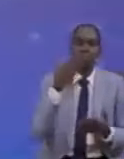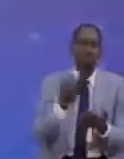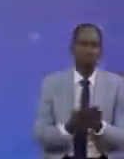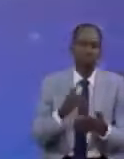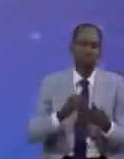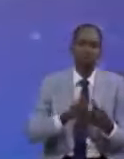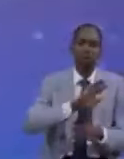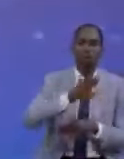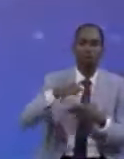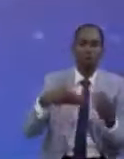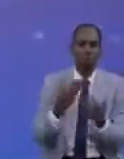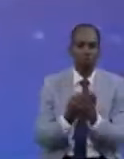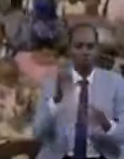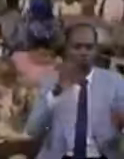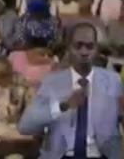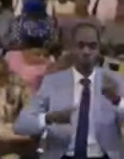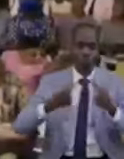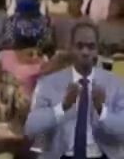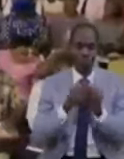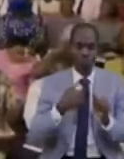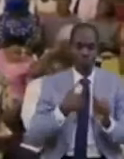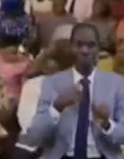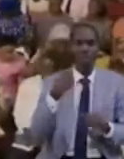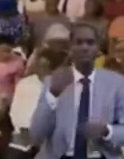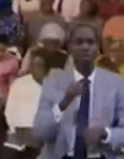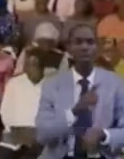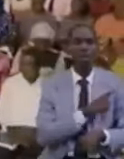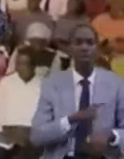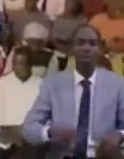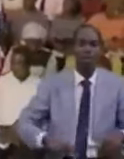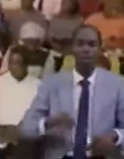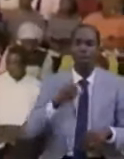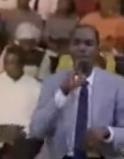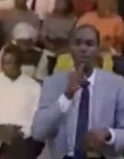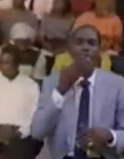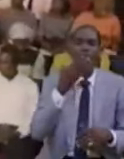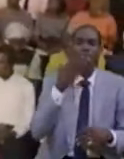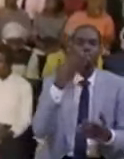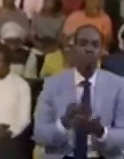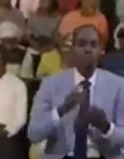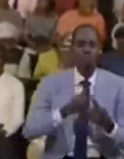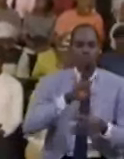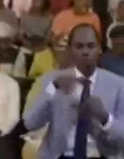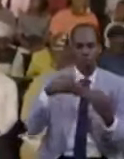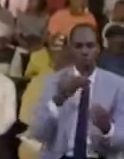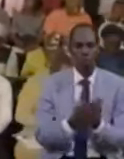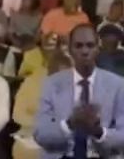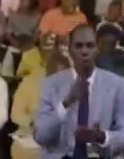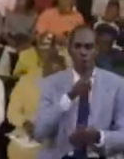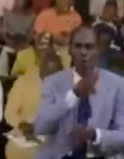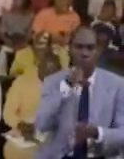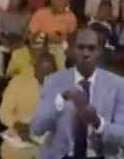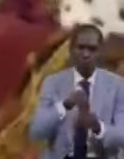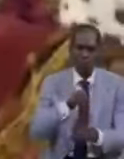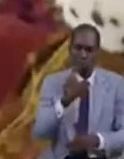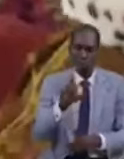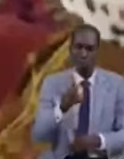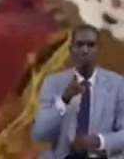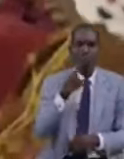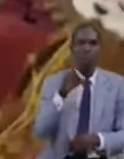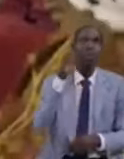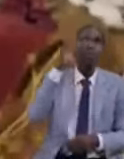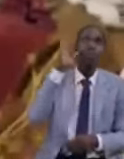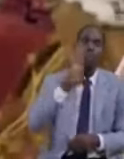tu peux répéter ça est-ce que tu fais partie de tous psaume 145 qui sera bon avec